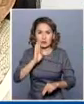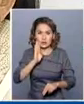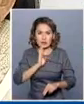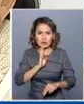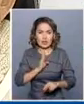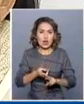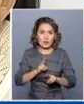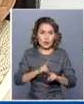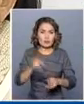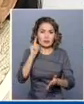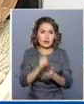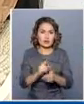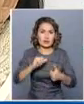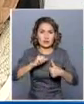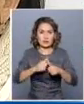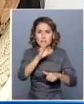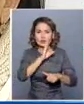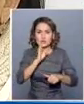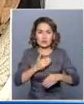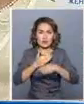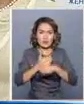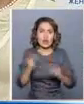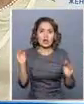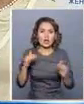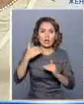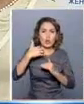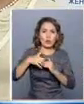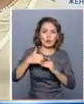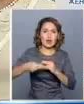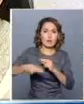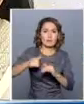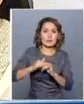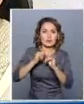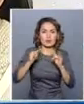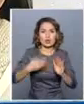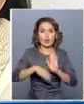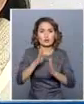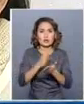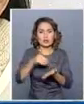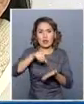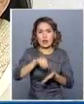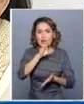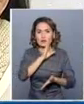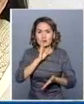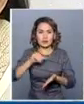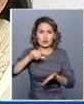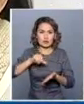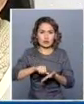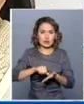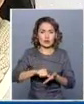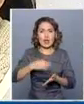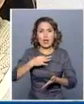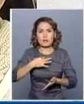бизнеске қолдау жасап, төмен пайызбен несиелер беріліп жатыр. Россиядан, Белоруссиядан келген әйел